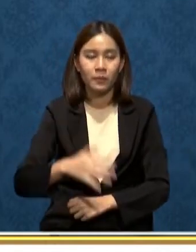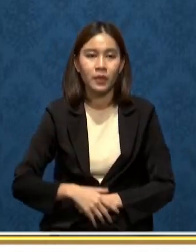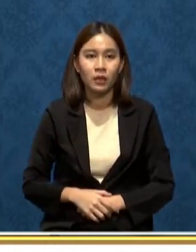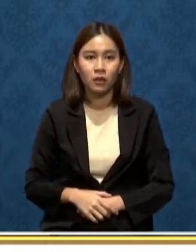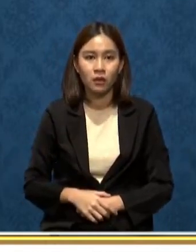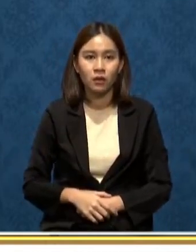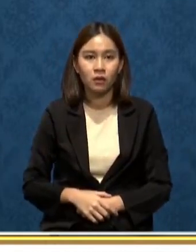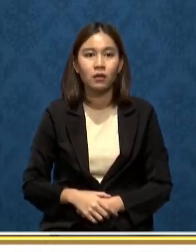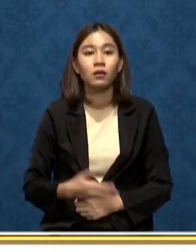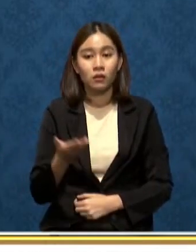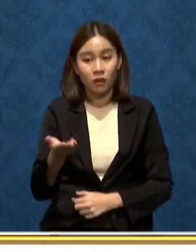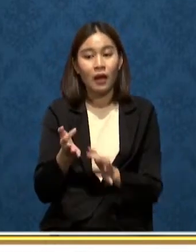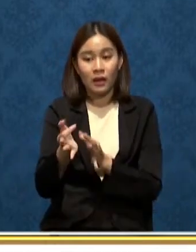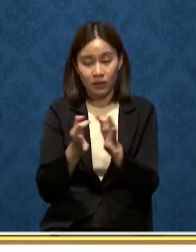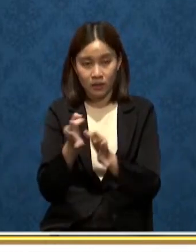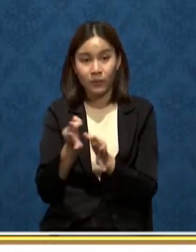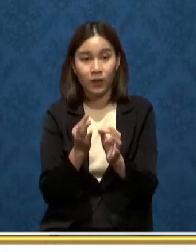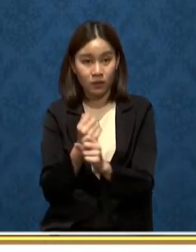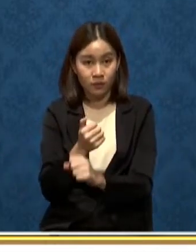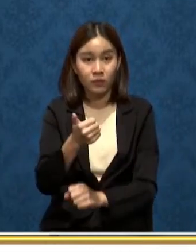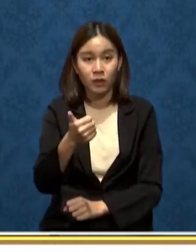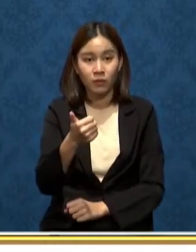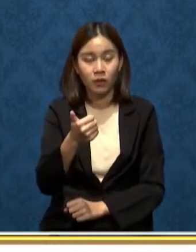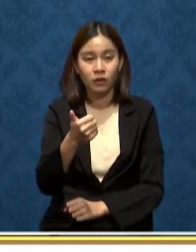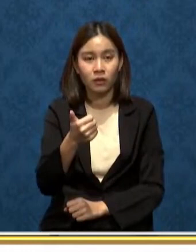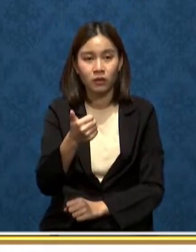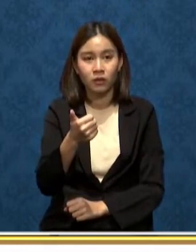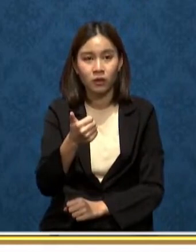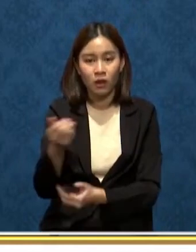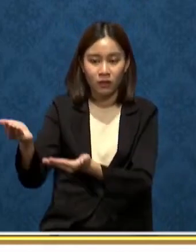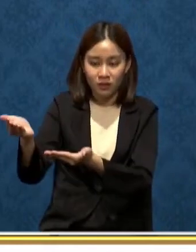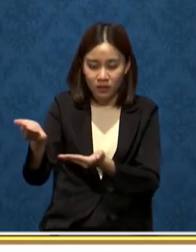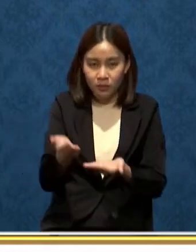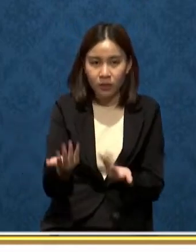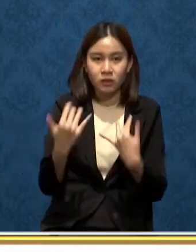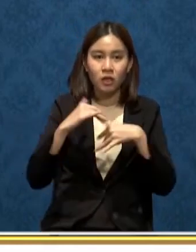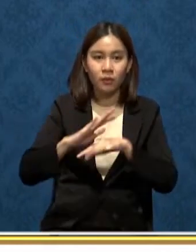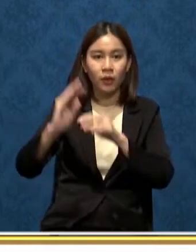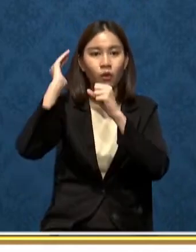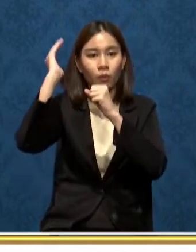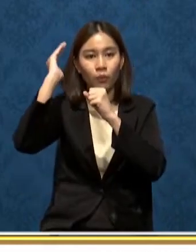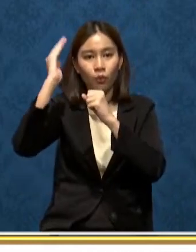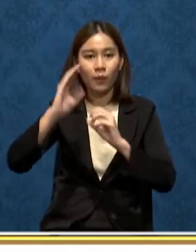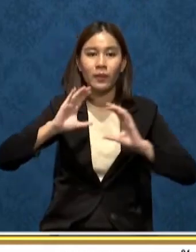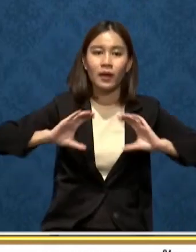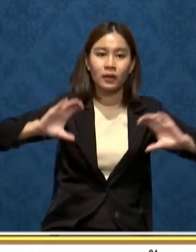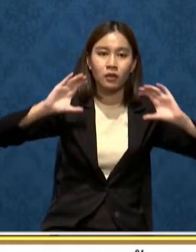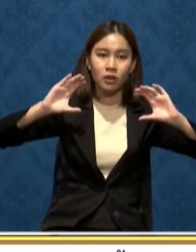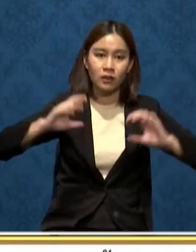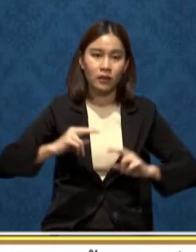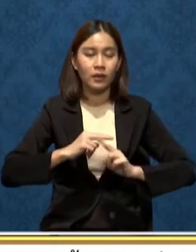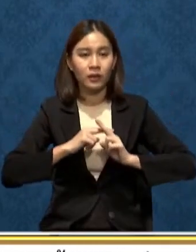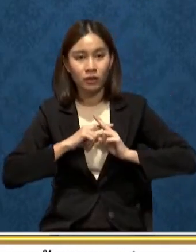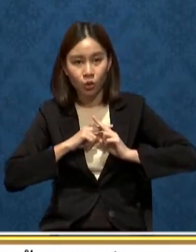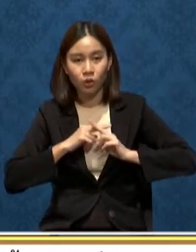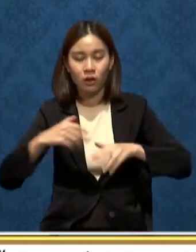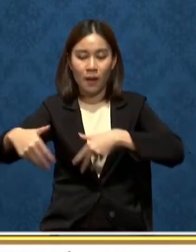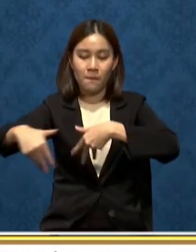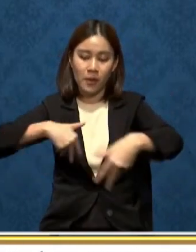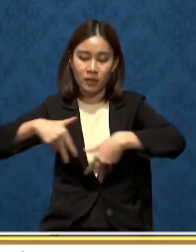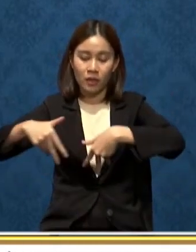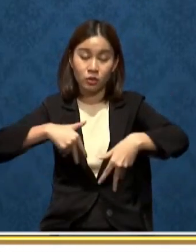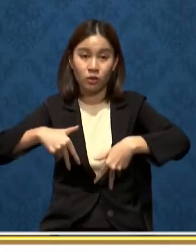ท่านพอจะชีแจงได้ไครับว่าองค์กรทท่านเชิญมารวม köอธีทั้งภากรัฎเอกชน และพumping